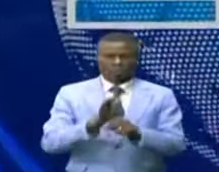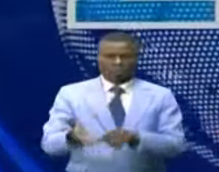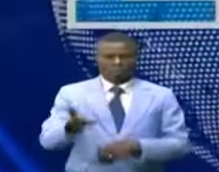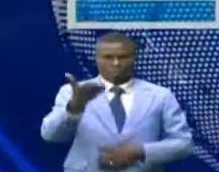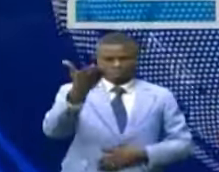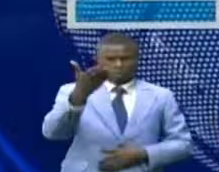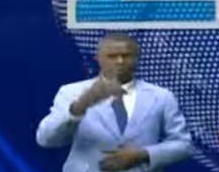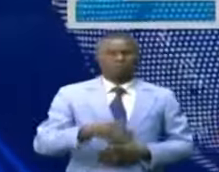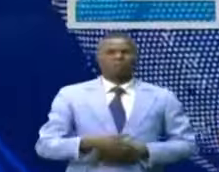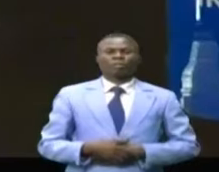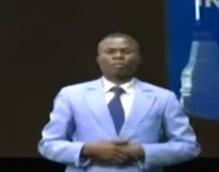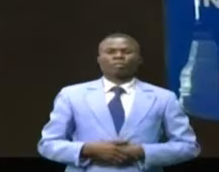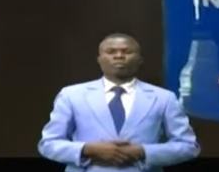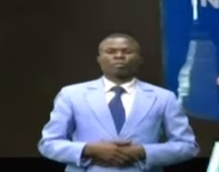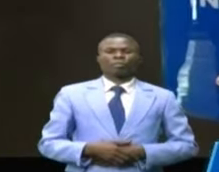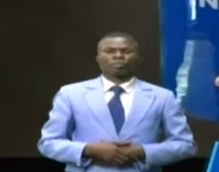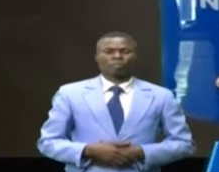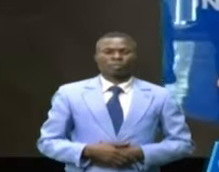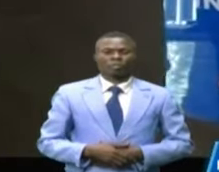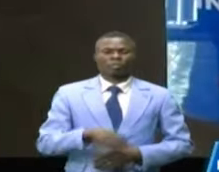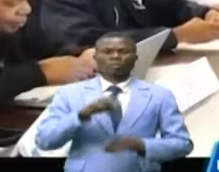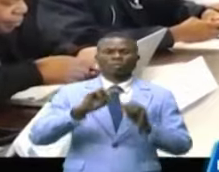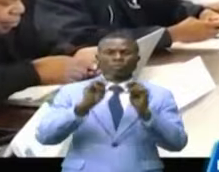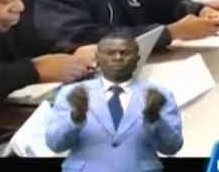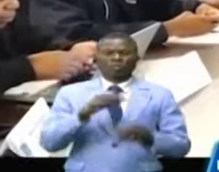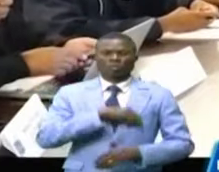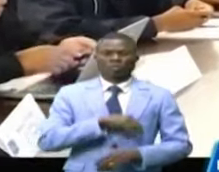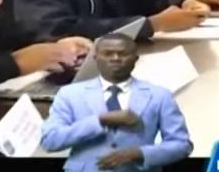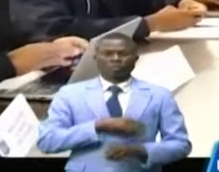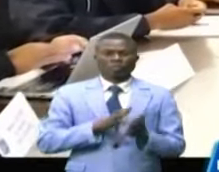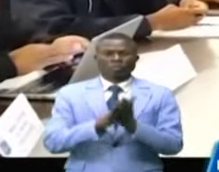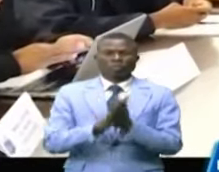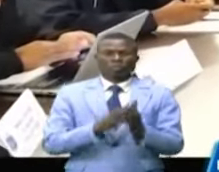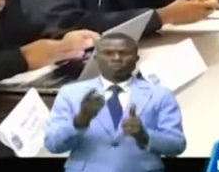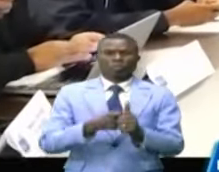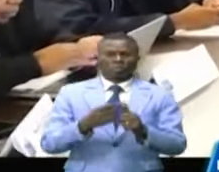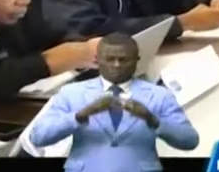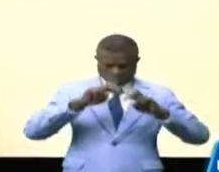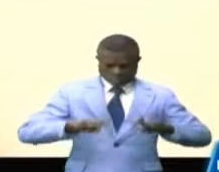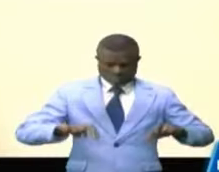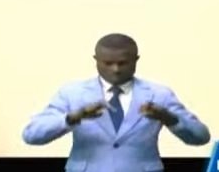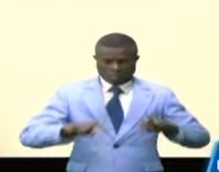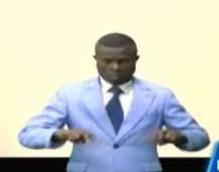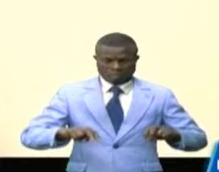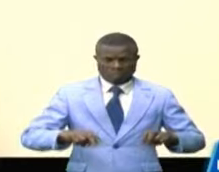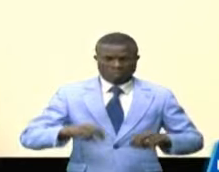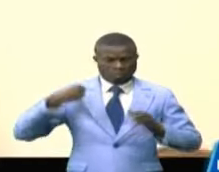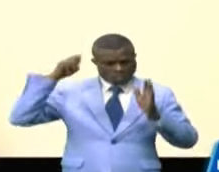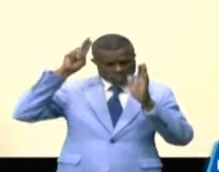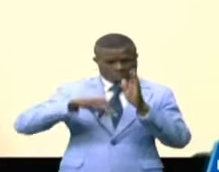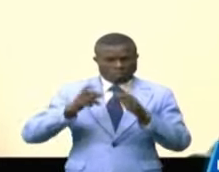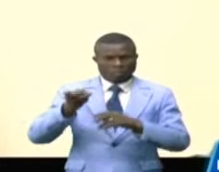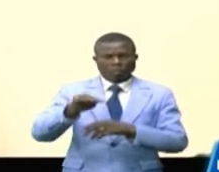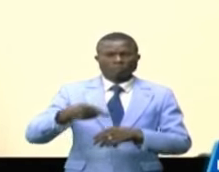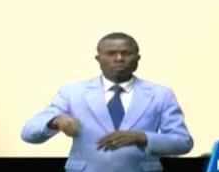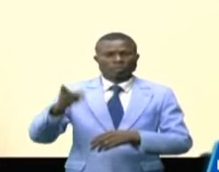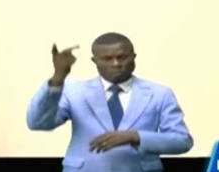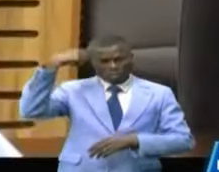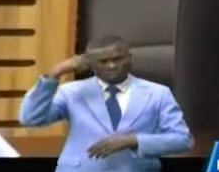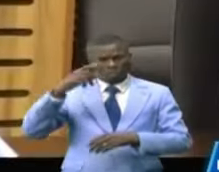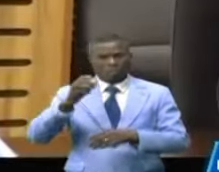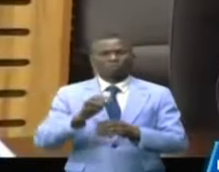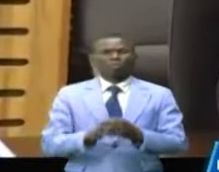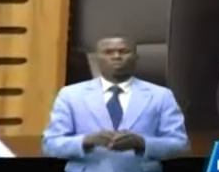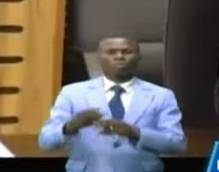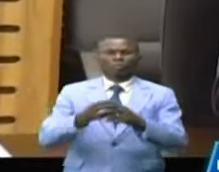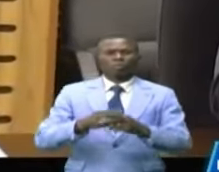Samba. Cette mission consiste prioritairement à évaluer si l'environnement politique et sécuritaire du pays est propice